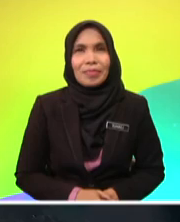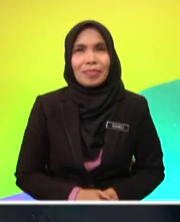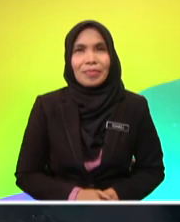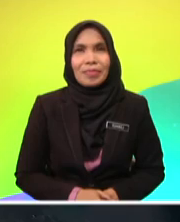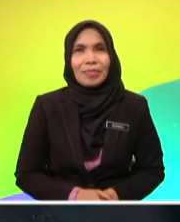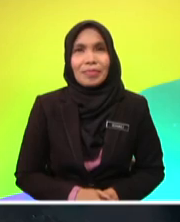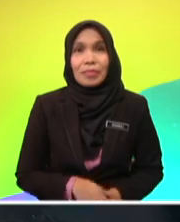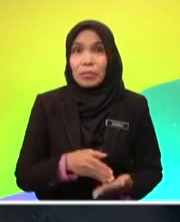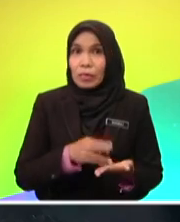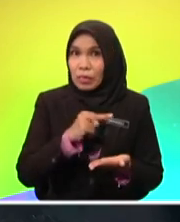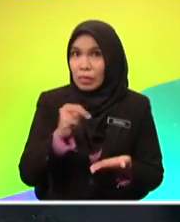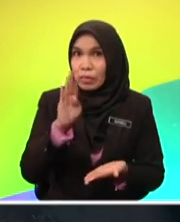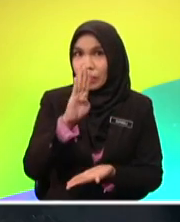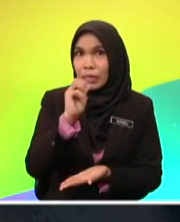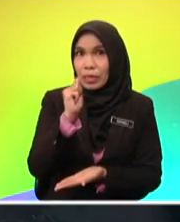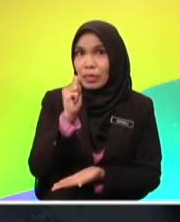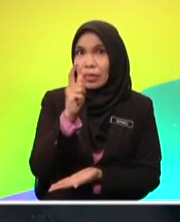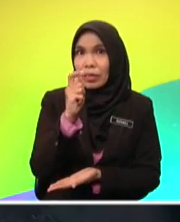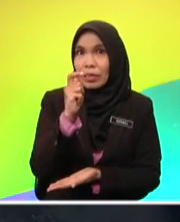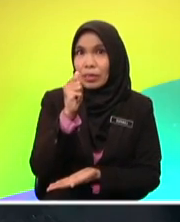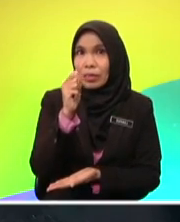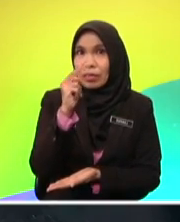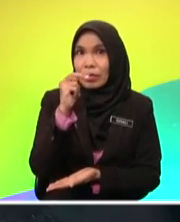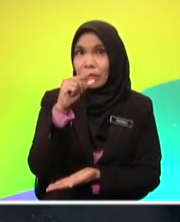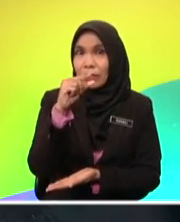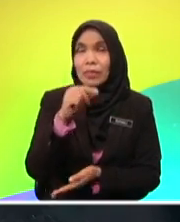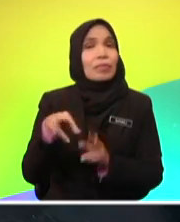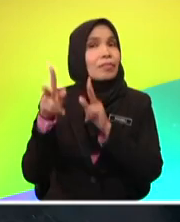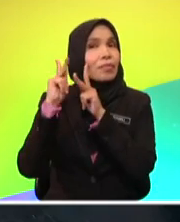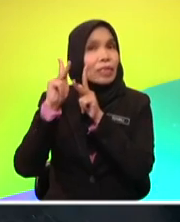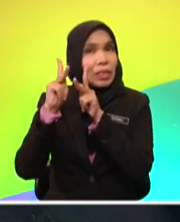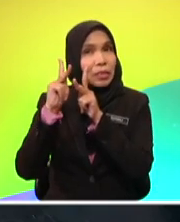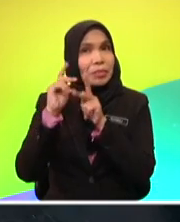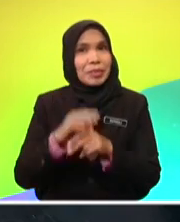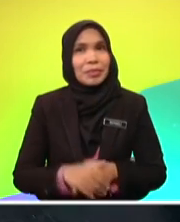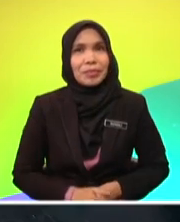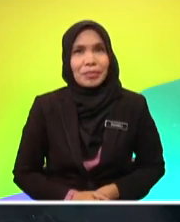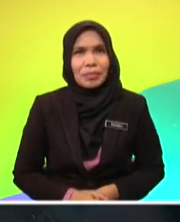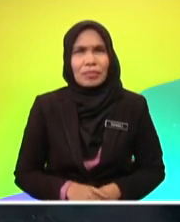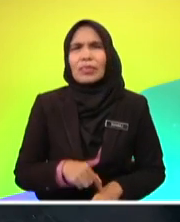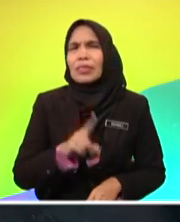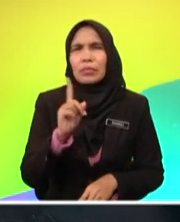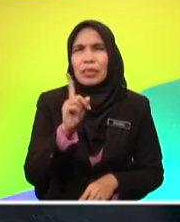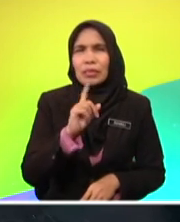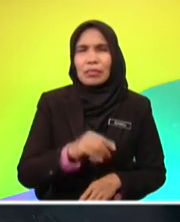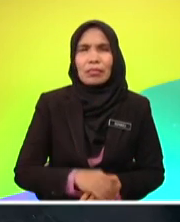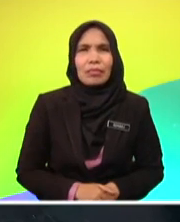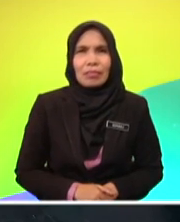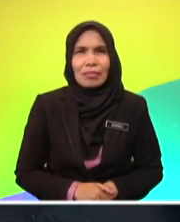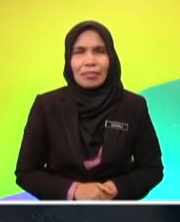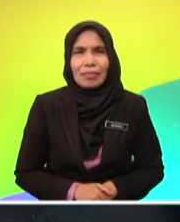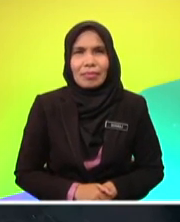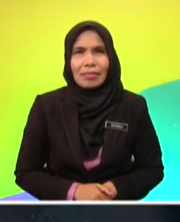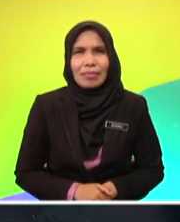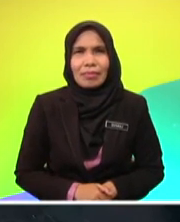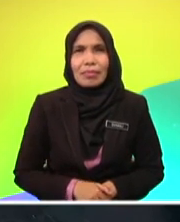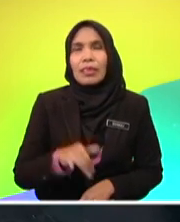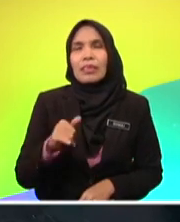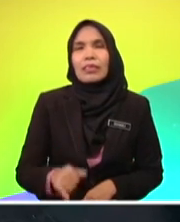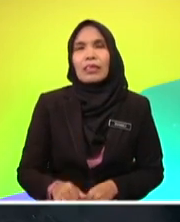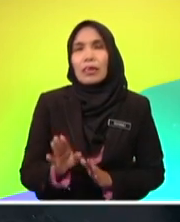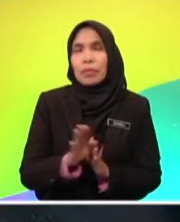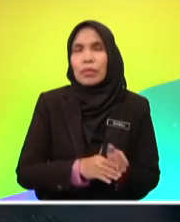batang Cikgu buat ni? Dekat pokok yang Cikgu bawa ni, kat mana batang kelapa? Yang berwarna coklat tu.